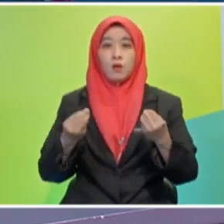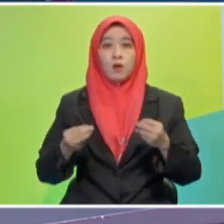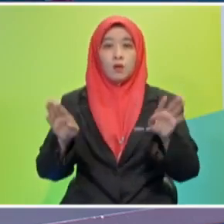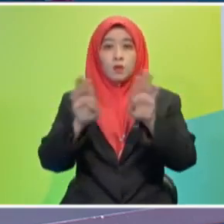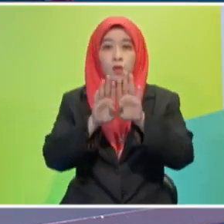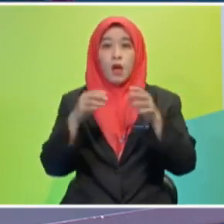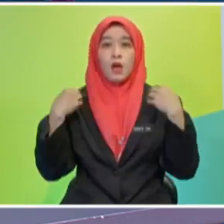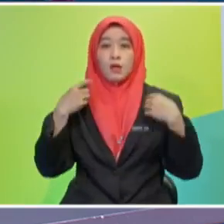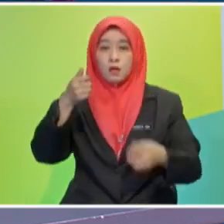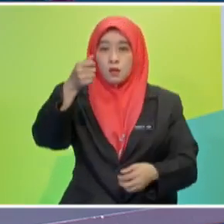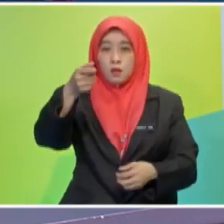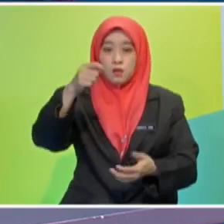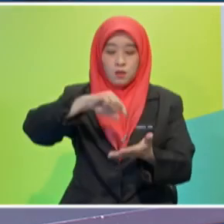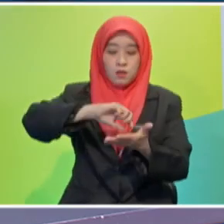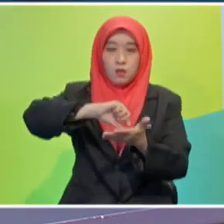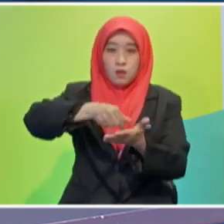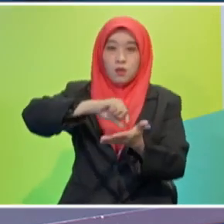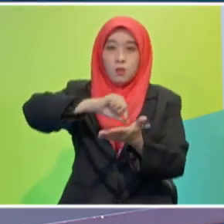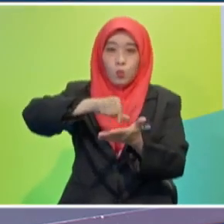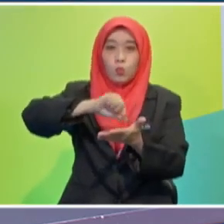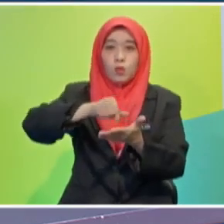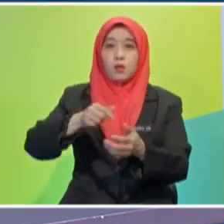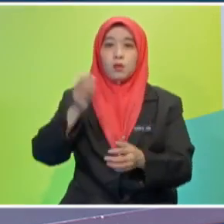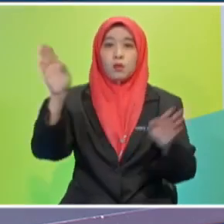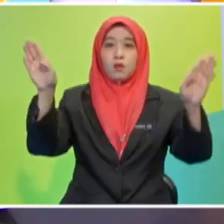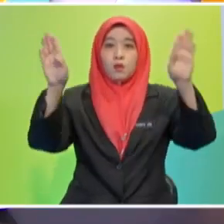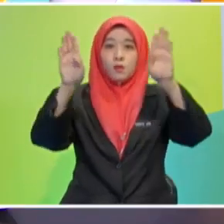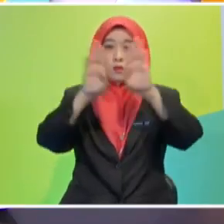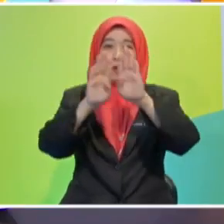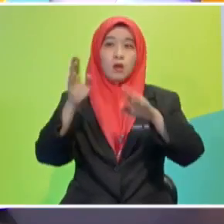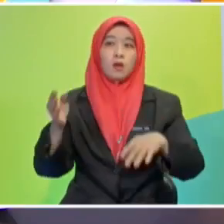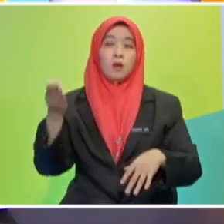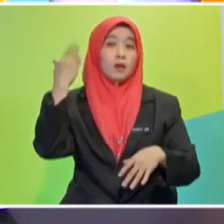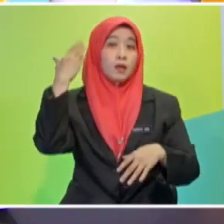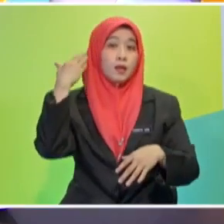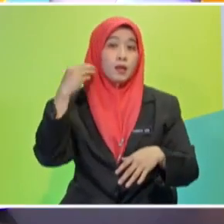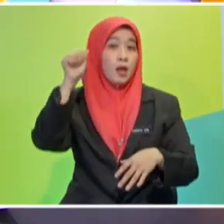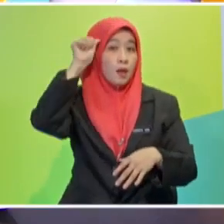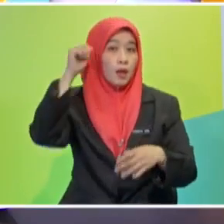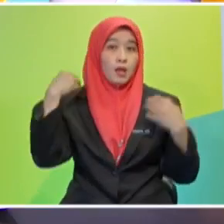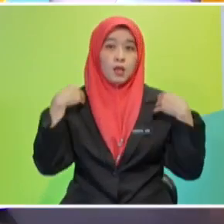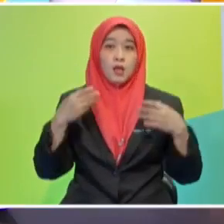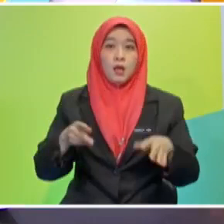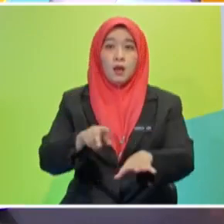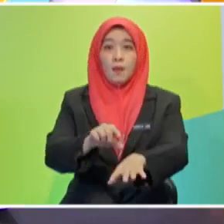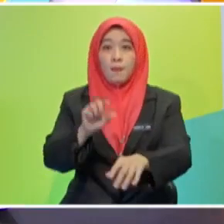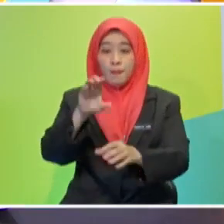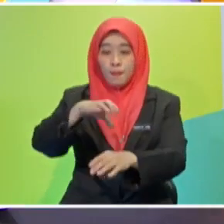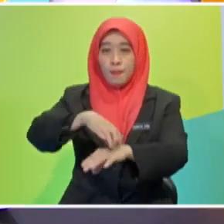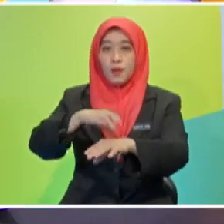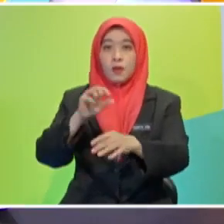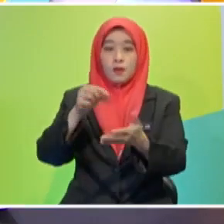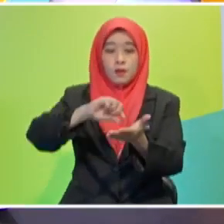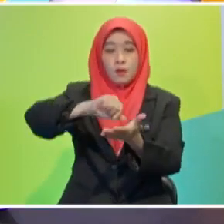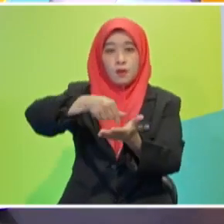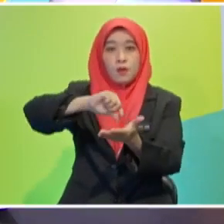alat kawalan jauh dia tutup. Macam Aiman pegang tadi itulah. Macam ni kipas lupa ni. nak on kipas. Okey. Jadi